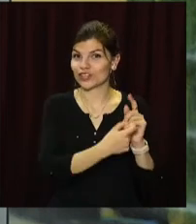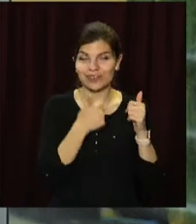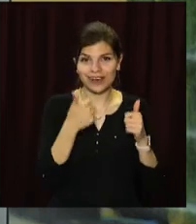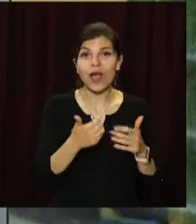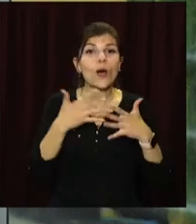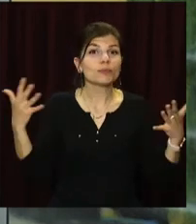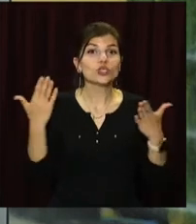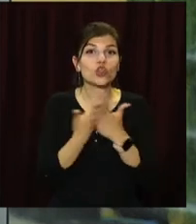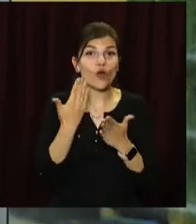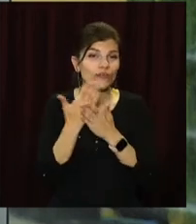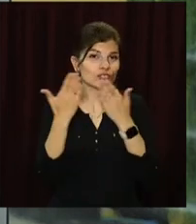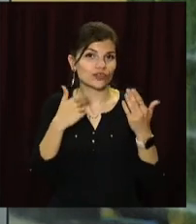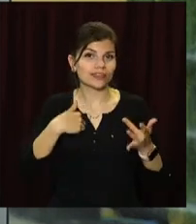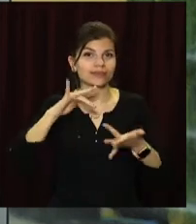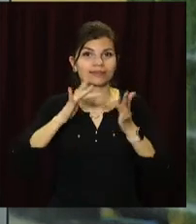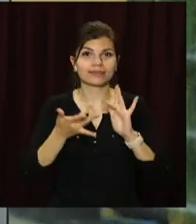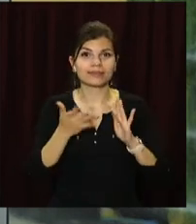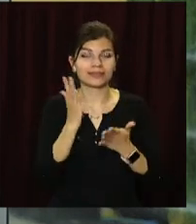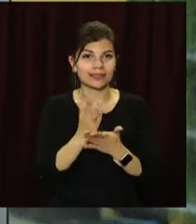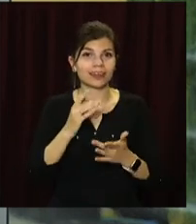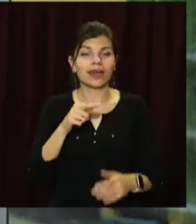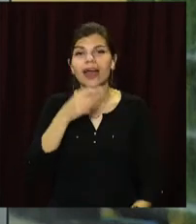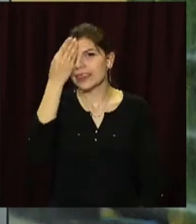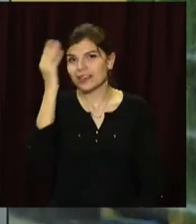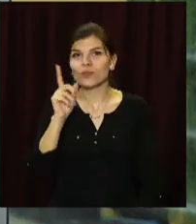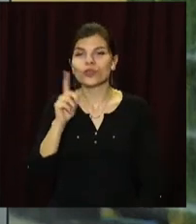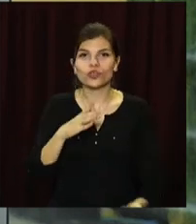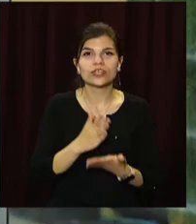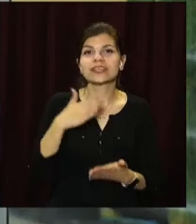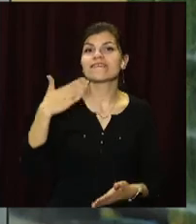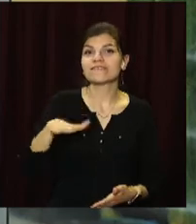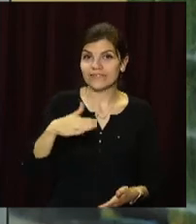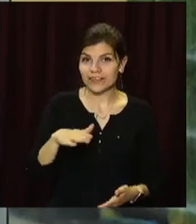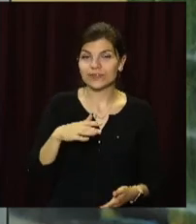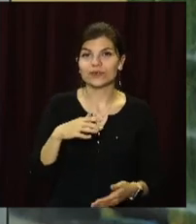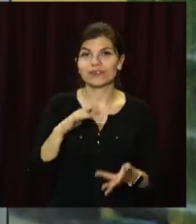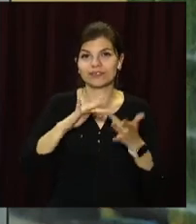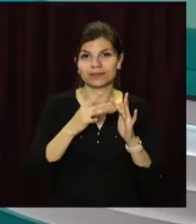Більше читайте на нашому сайті opentv.media. Не забувайте і про сюжети в соціальних мережах та на